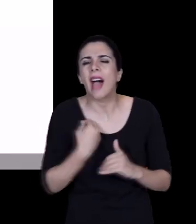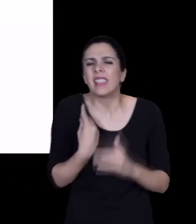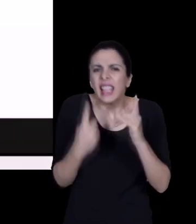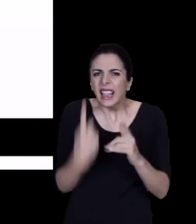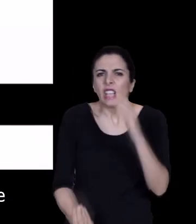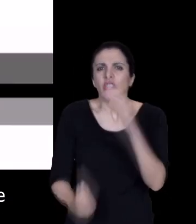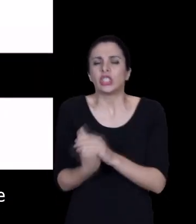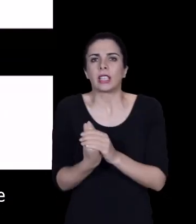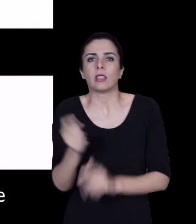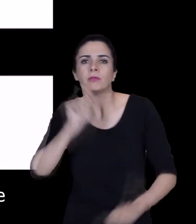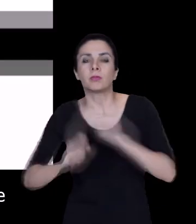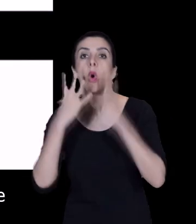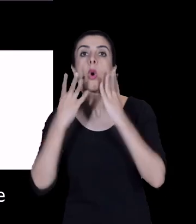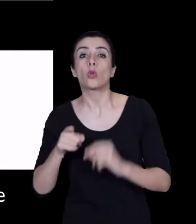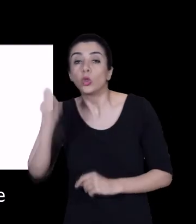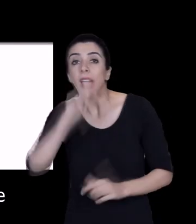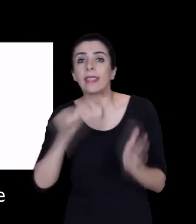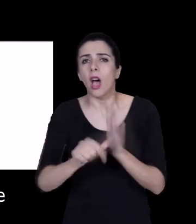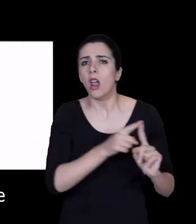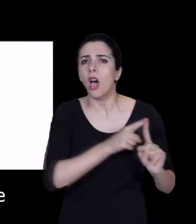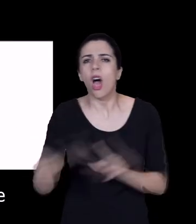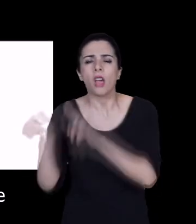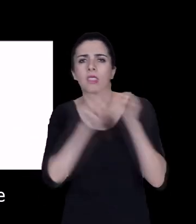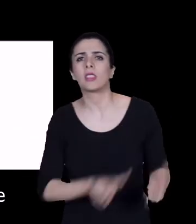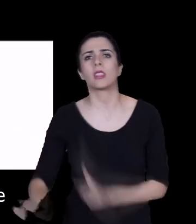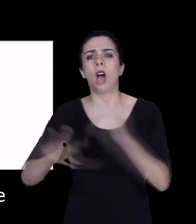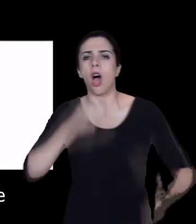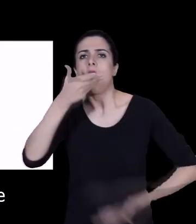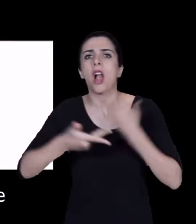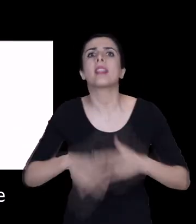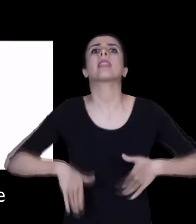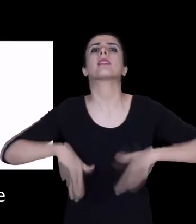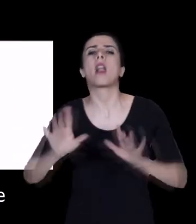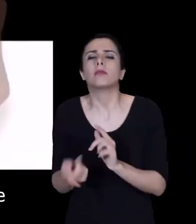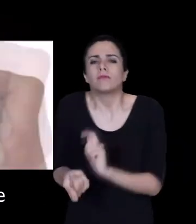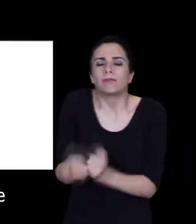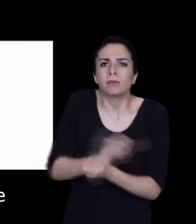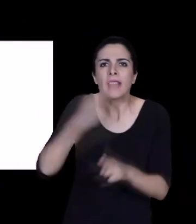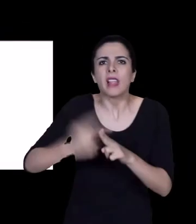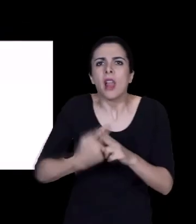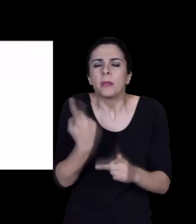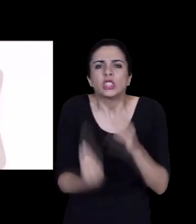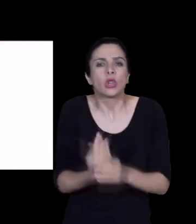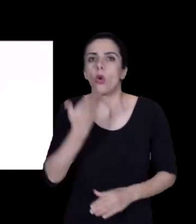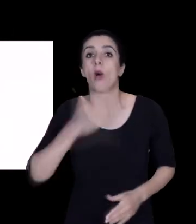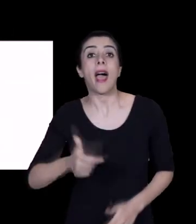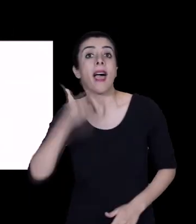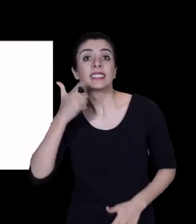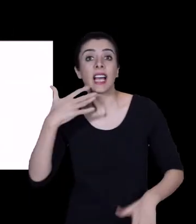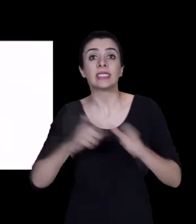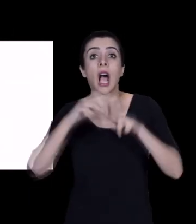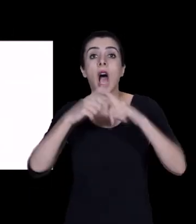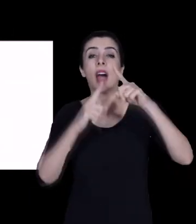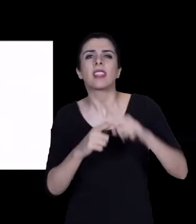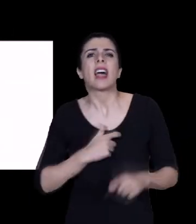gölgesinde şekillenen bir durumdur. Bu nedenle de tarih boyunca aynı şekilde tarif edilmemiş ve deneyimlenmemiştir. Eskiden